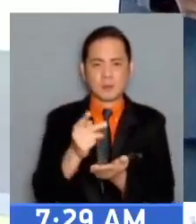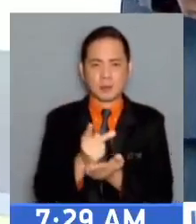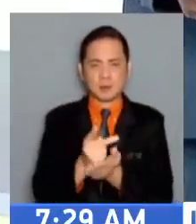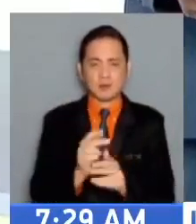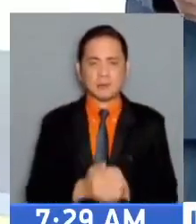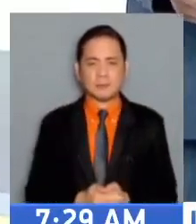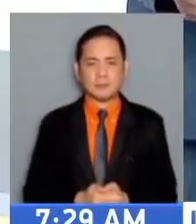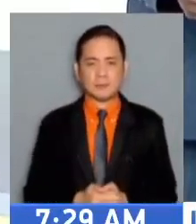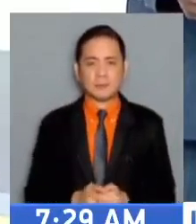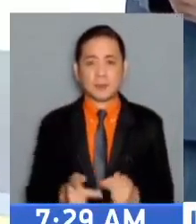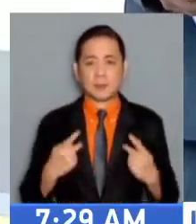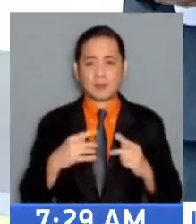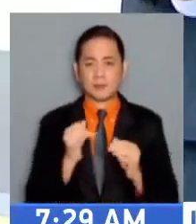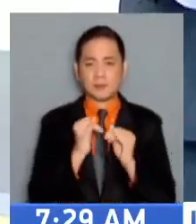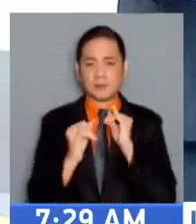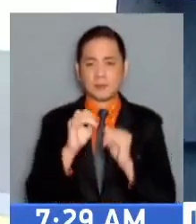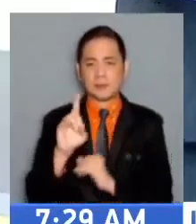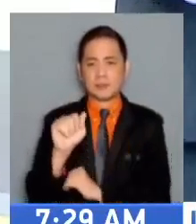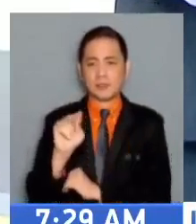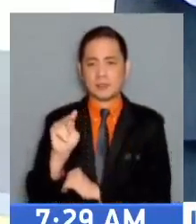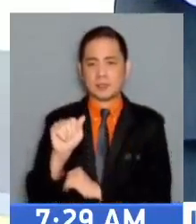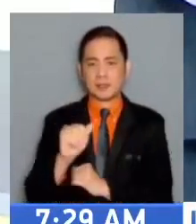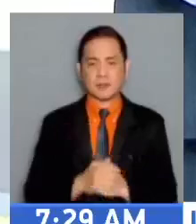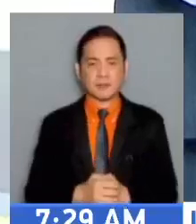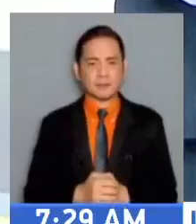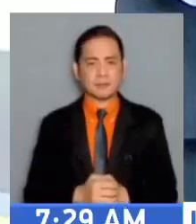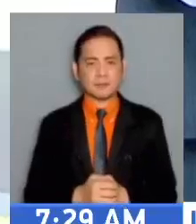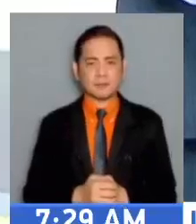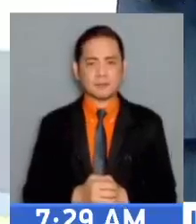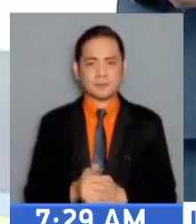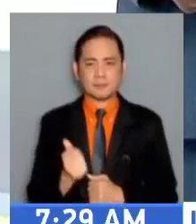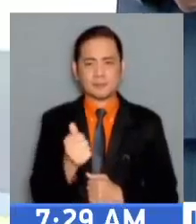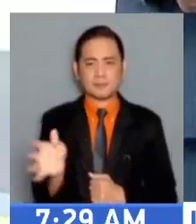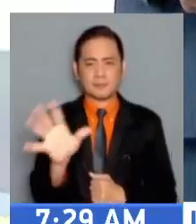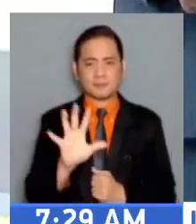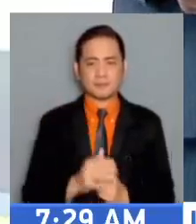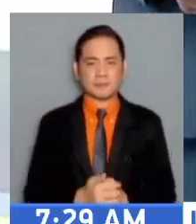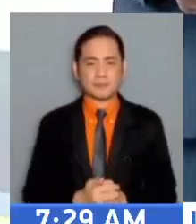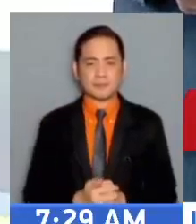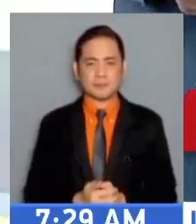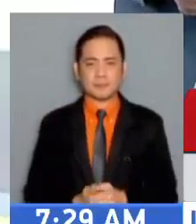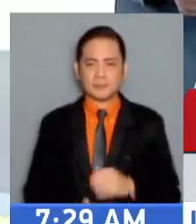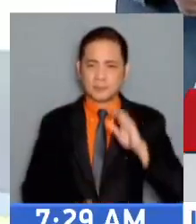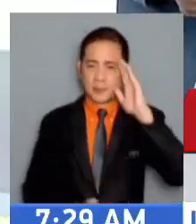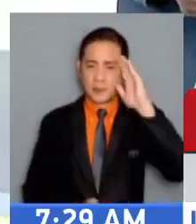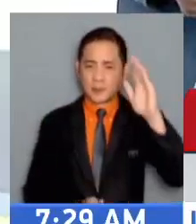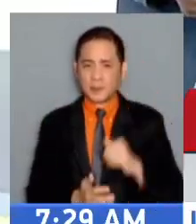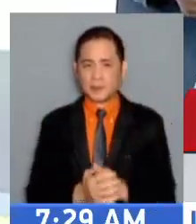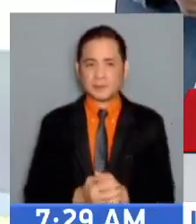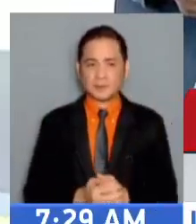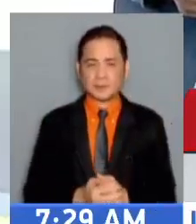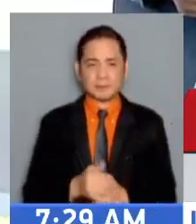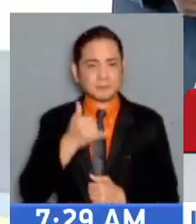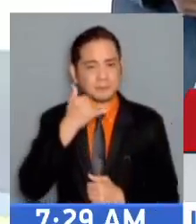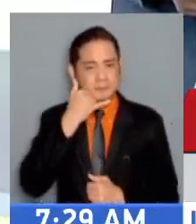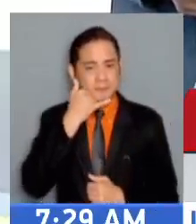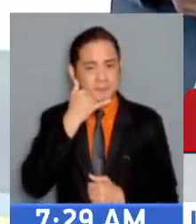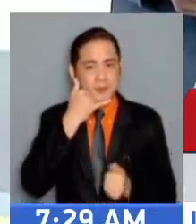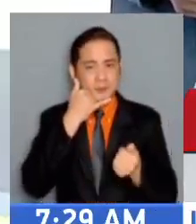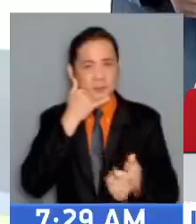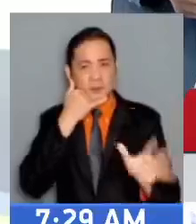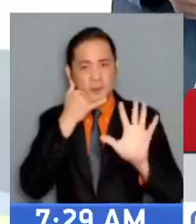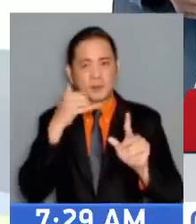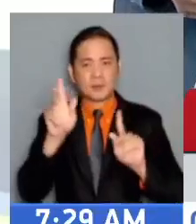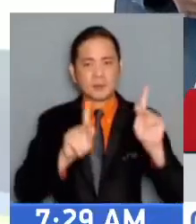Dana Sandoval. Dana, magandang umaga. Hi, Egan. Good morning. And good morning din po sa mga tumatangkilik ng inyong programa. Magandang